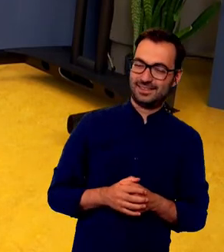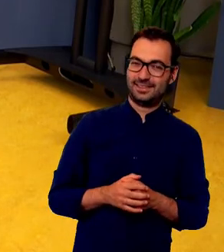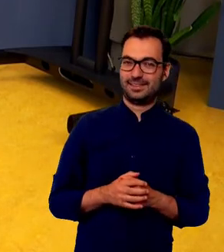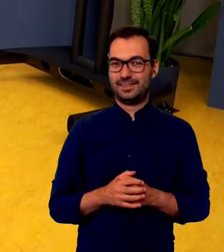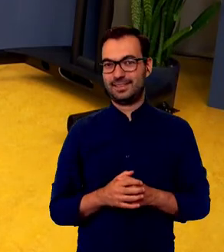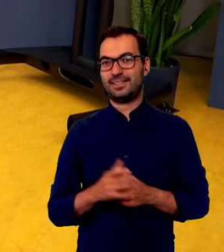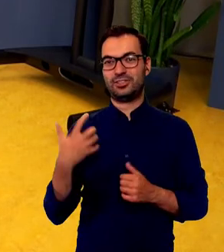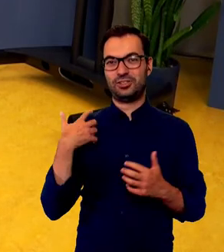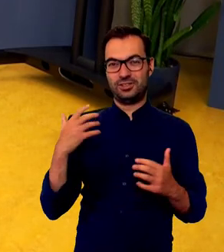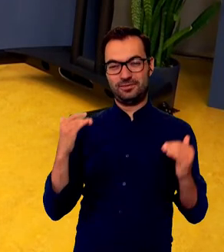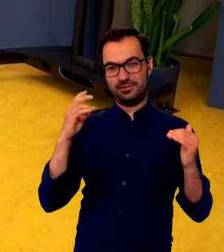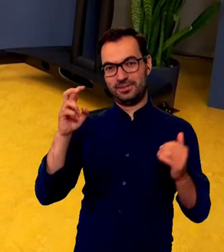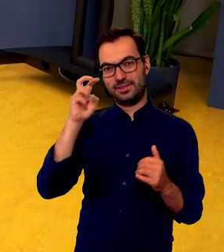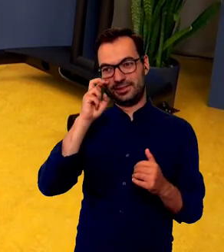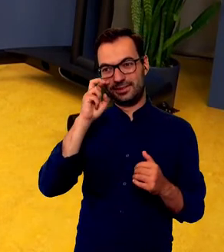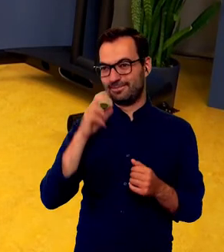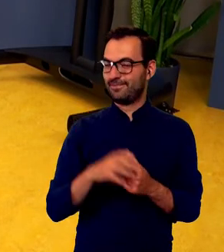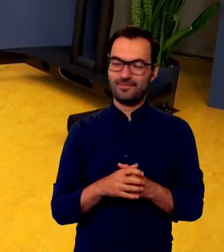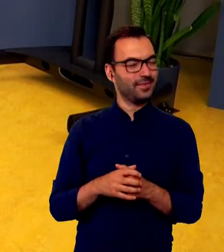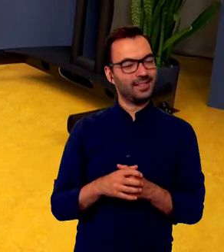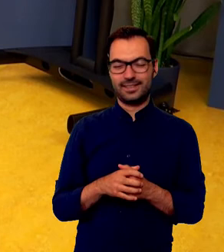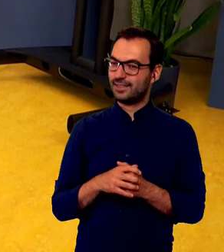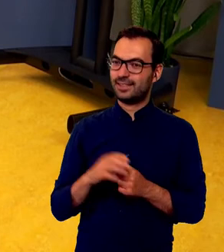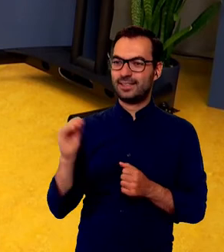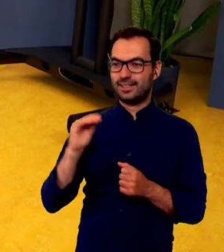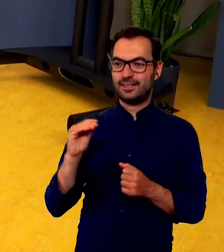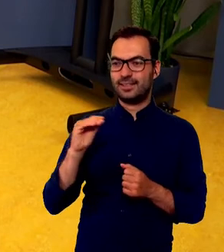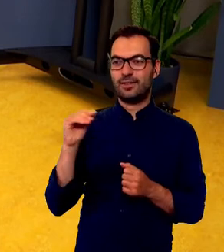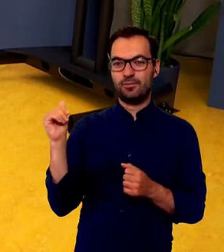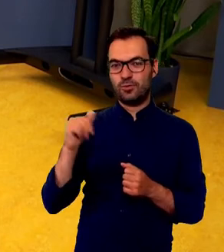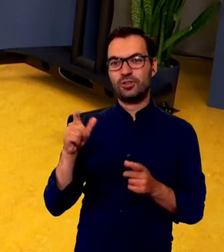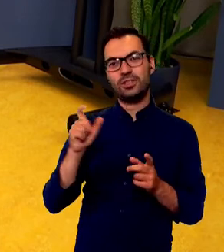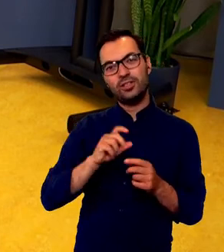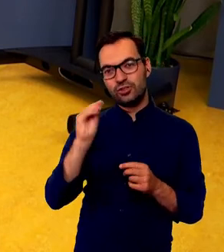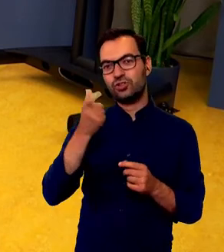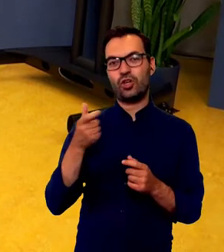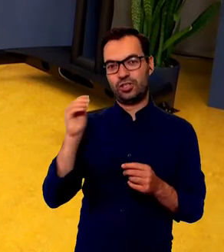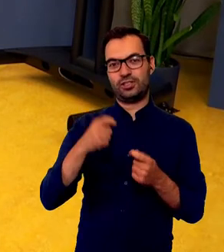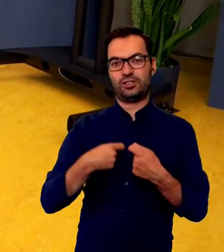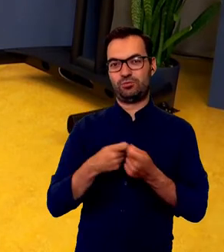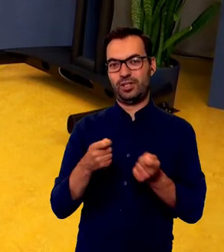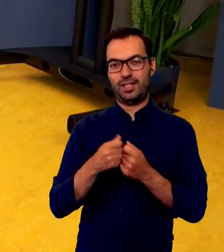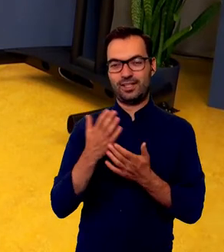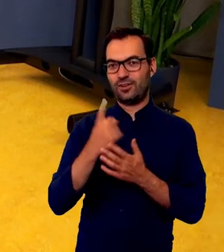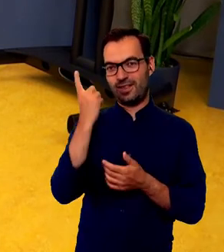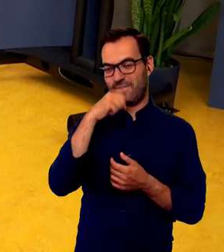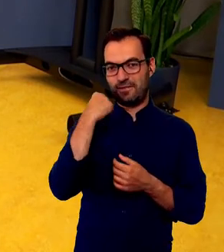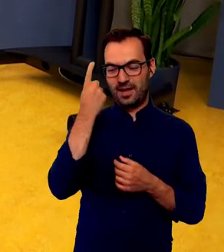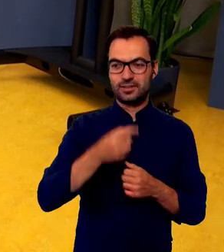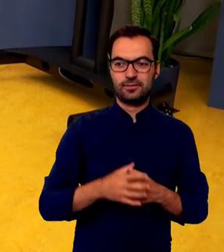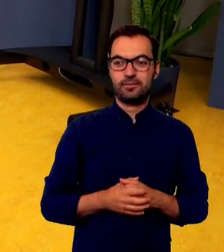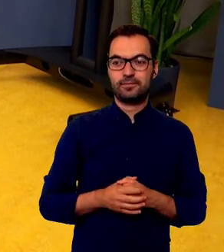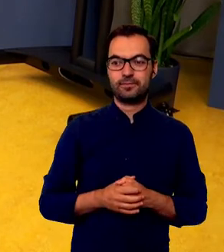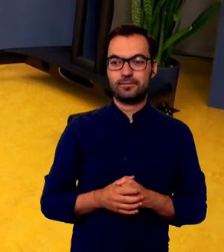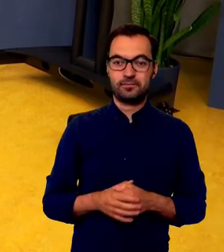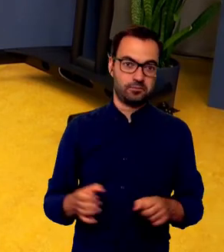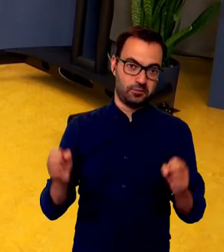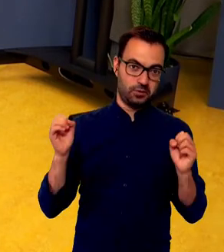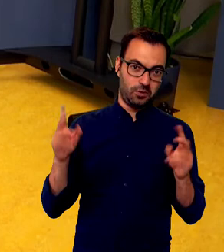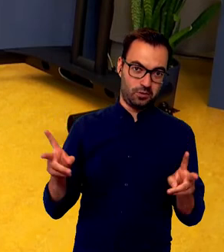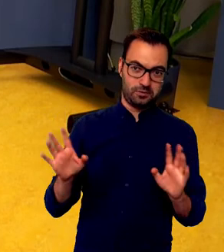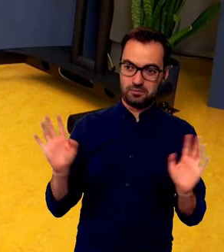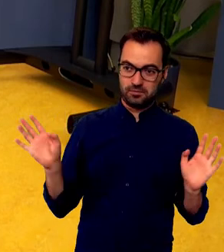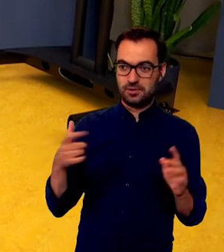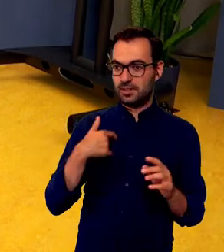robi i żyć aż tak luksusowo, no to musisz jeszcze jedną część ciała sprzedać poza swoją własną twarzą. I okej, okay,